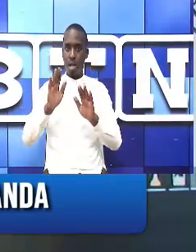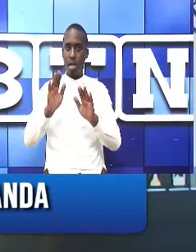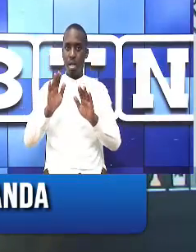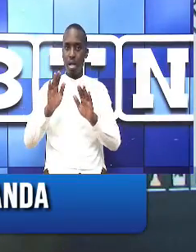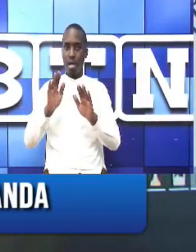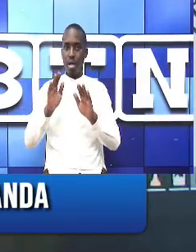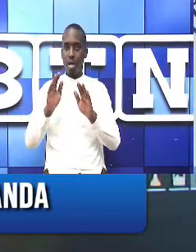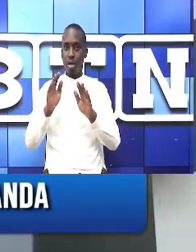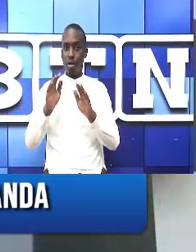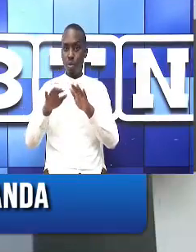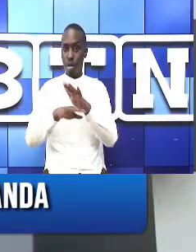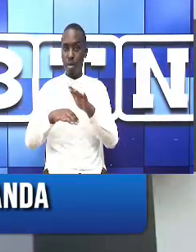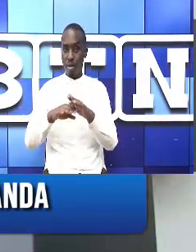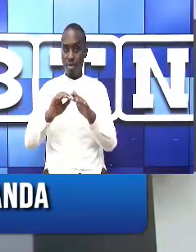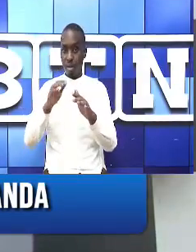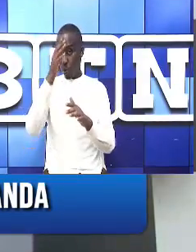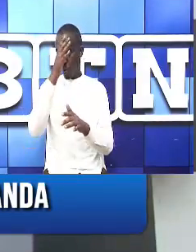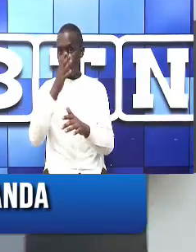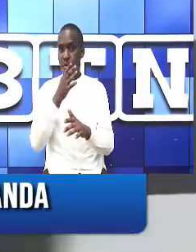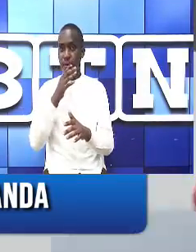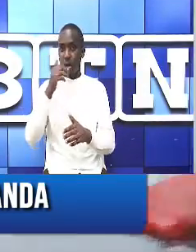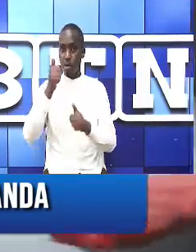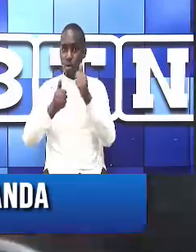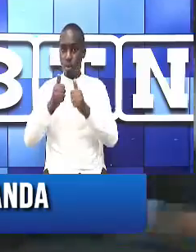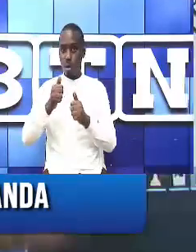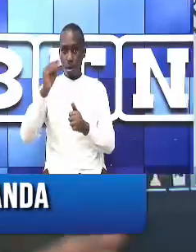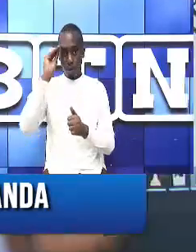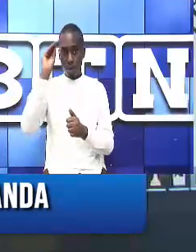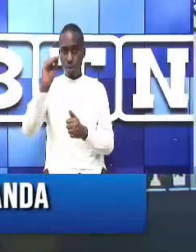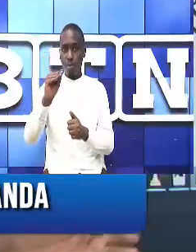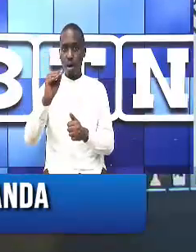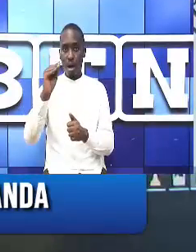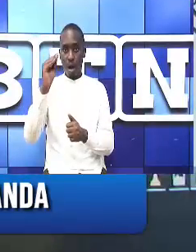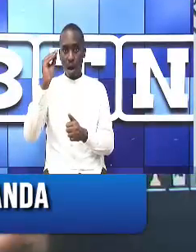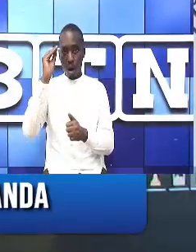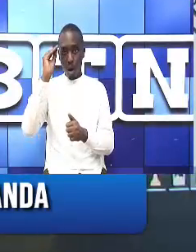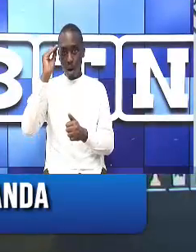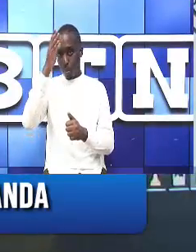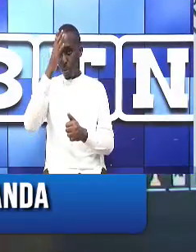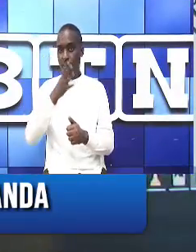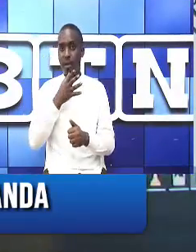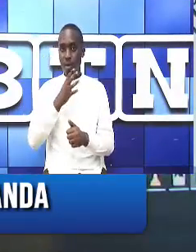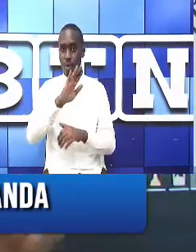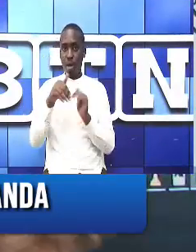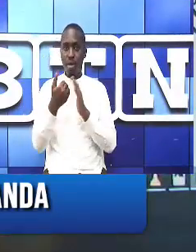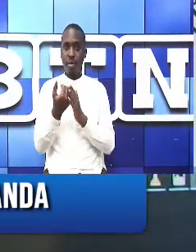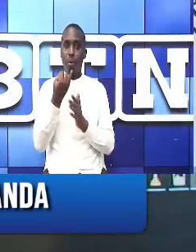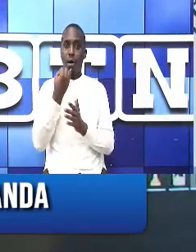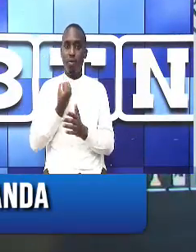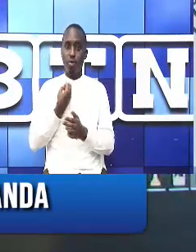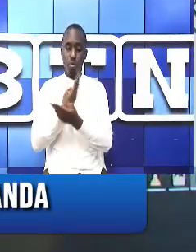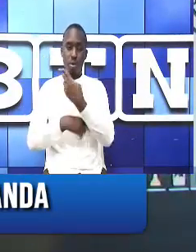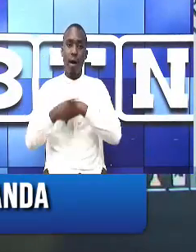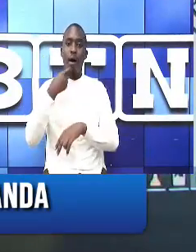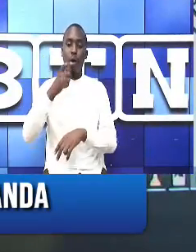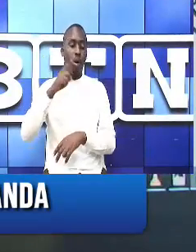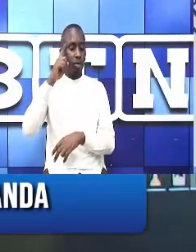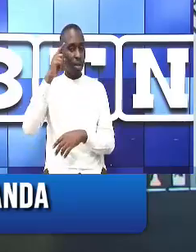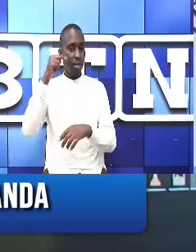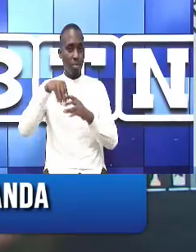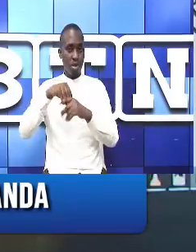turimo tugana ku musozo nubuye butumwa umubyeyi uwo ari we wese ufite umwana ufite ubumuga akwiriye kuzirikana muri iki gihe